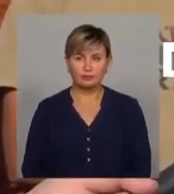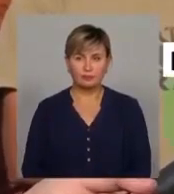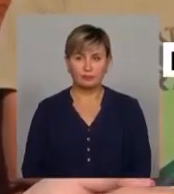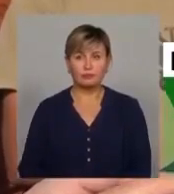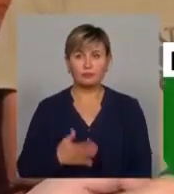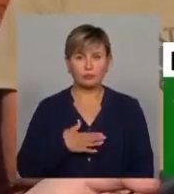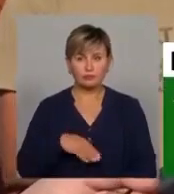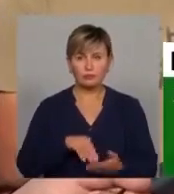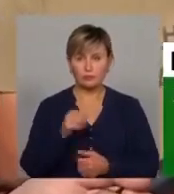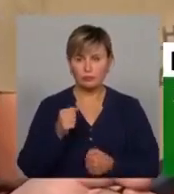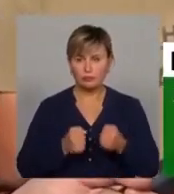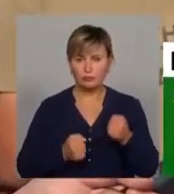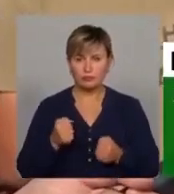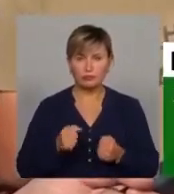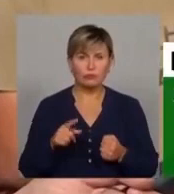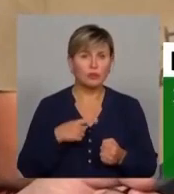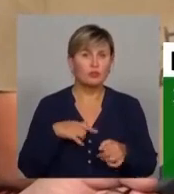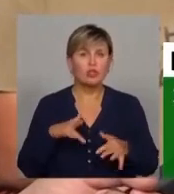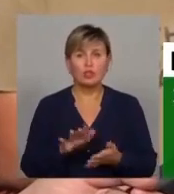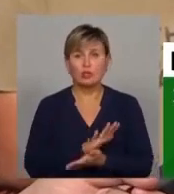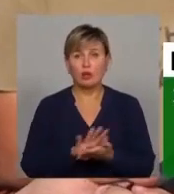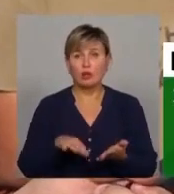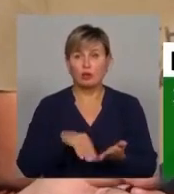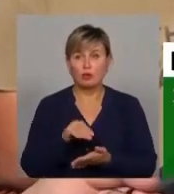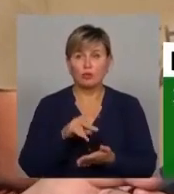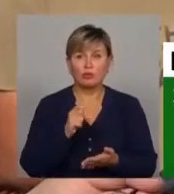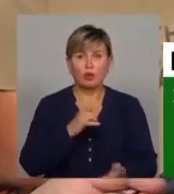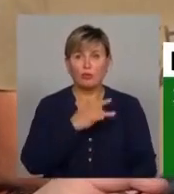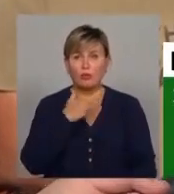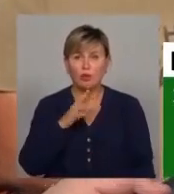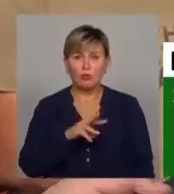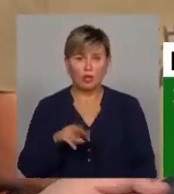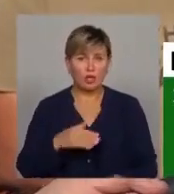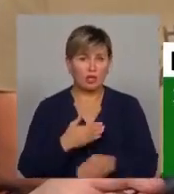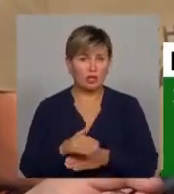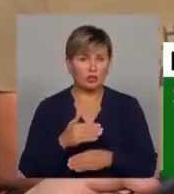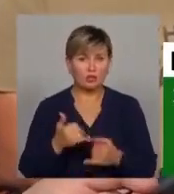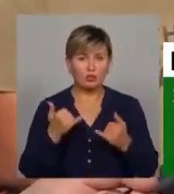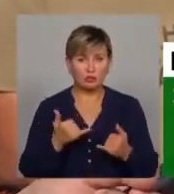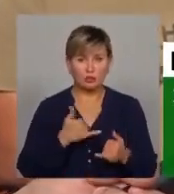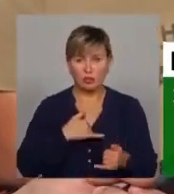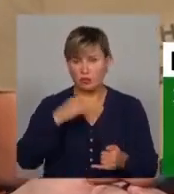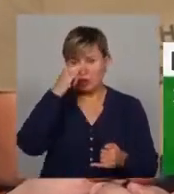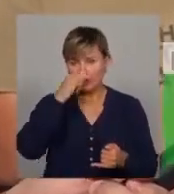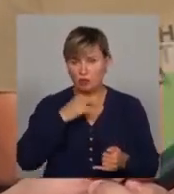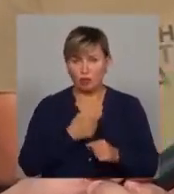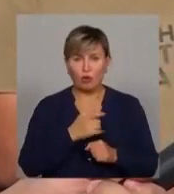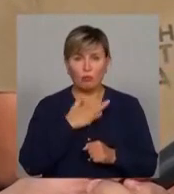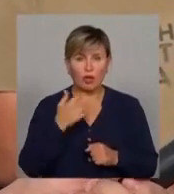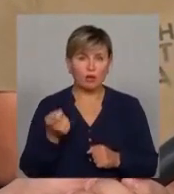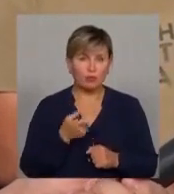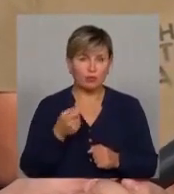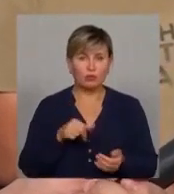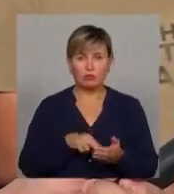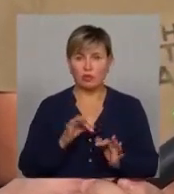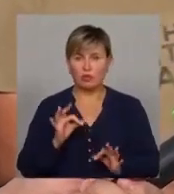Я купил эту машину не от того, что делать нечего, а приобрел за многомиллионный кредит. Сейчас на нашем отечественном рынке очень мало машин по адекватной